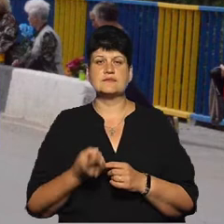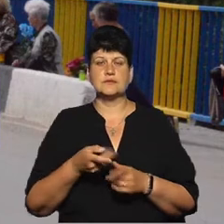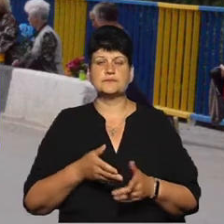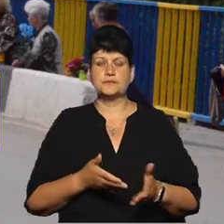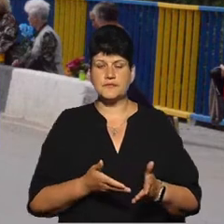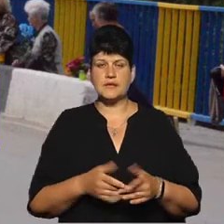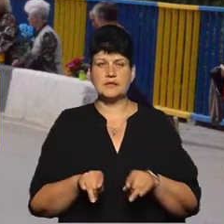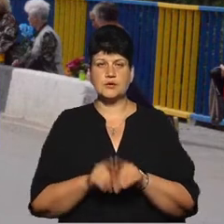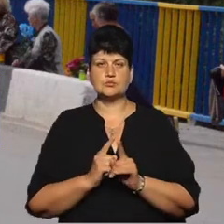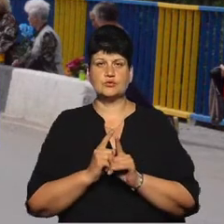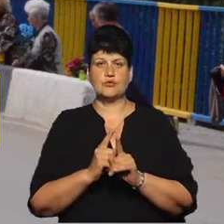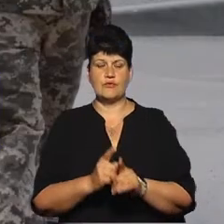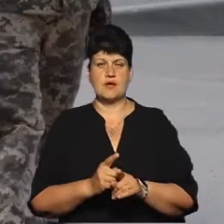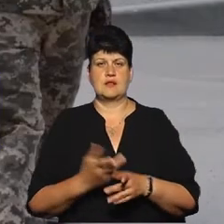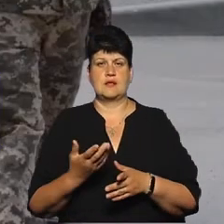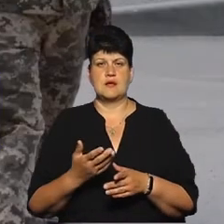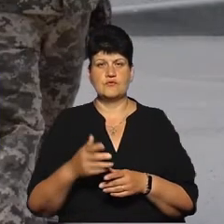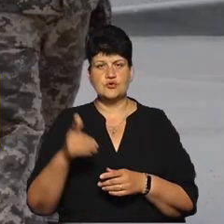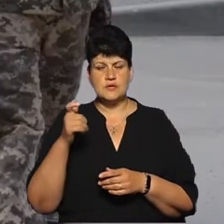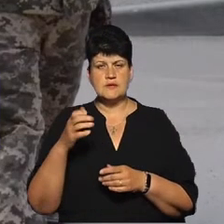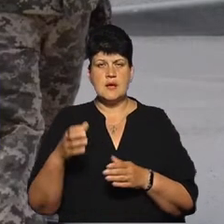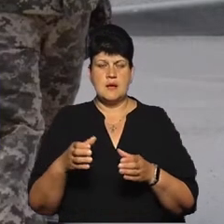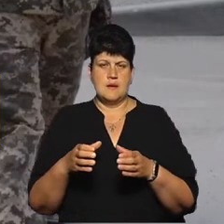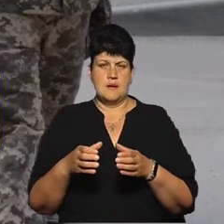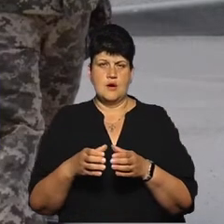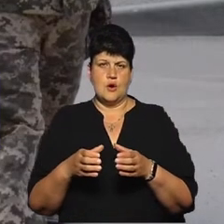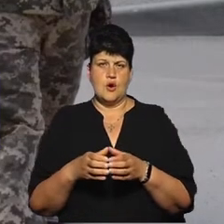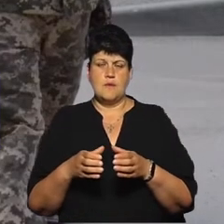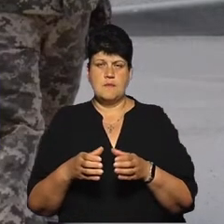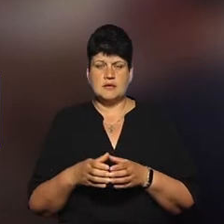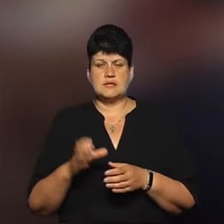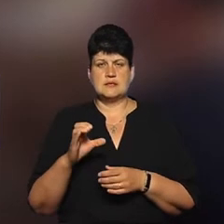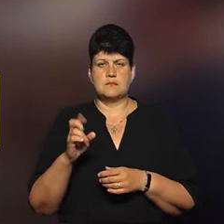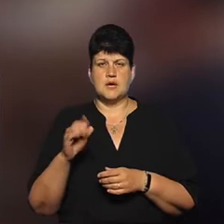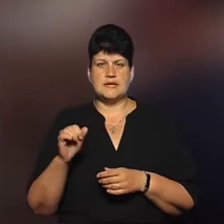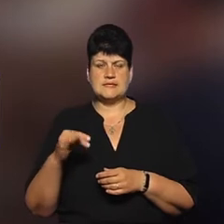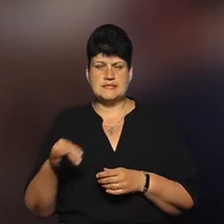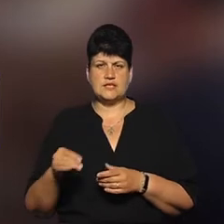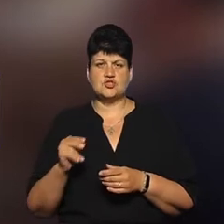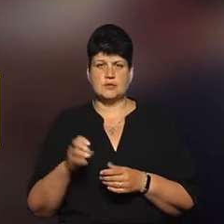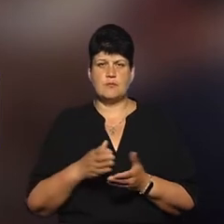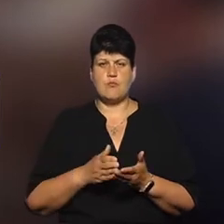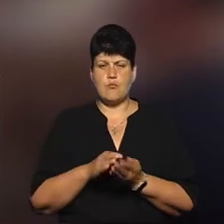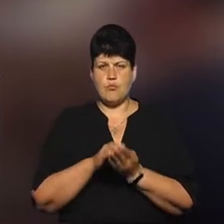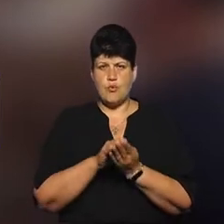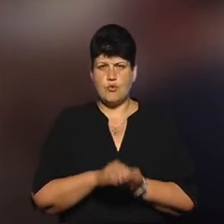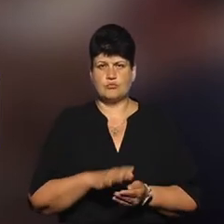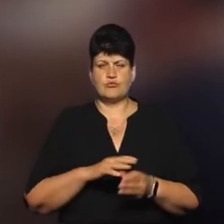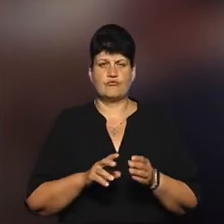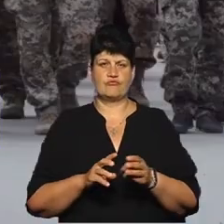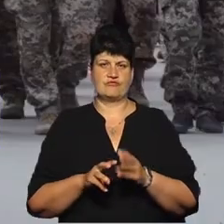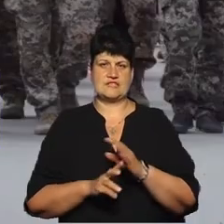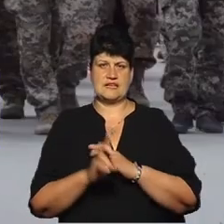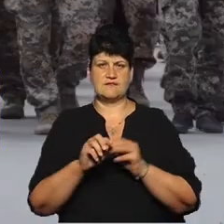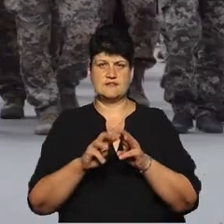провели також 2 бійців з Чортківської громади – Сергія Миськова та Сергія Басістого. Чин похорону відбувся в церкві Святої Покрови в